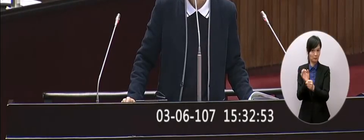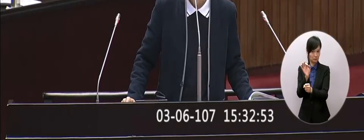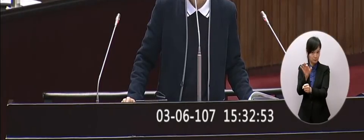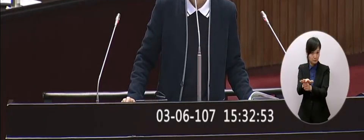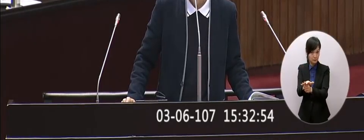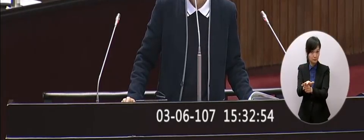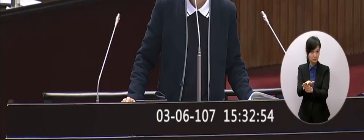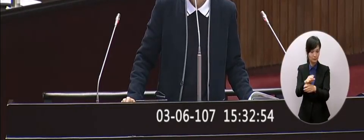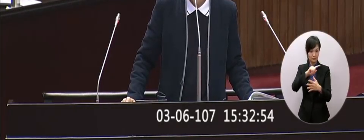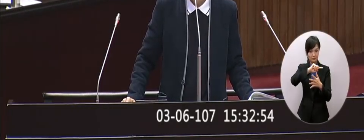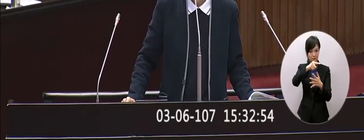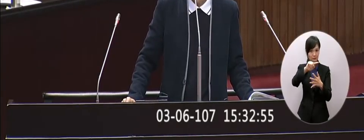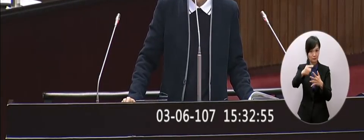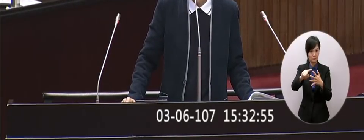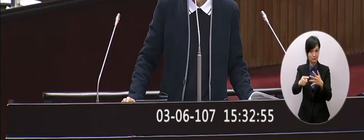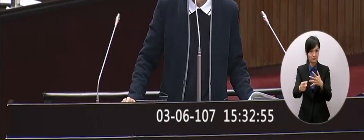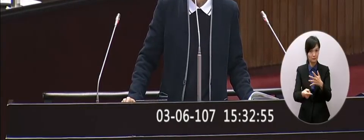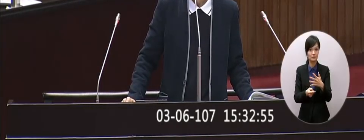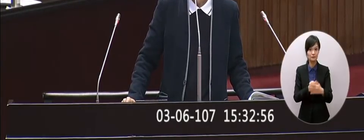令，其实